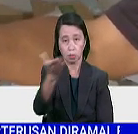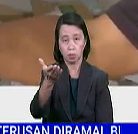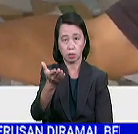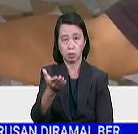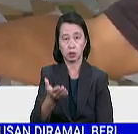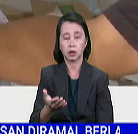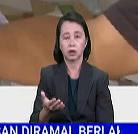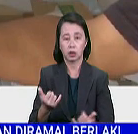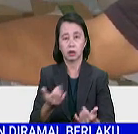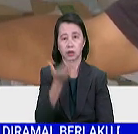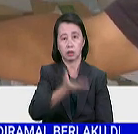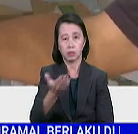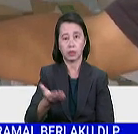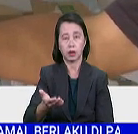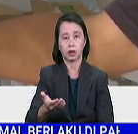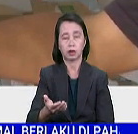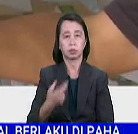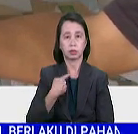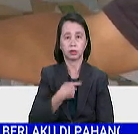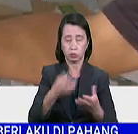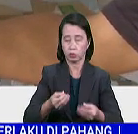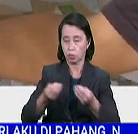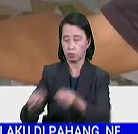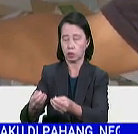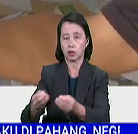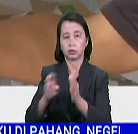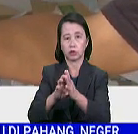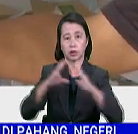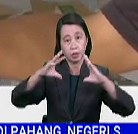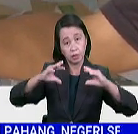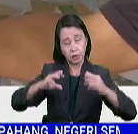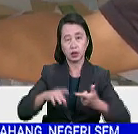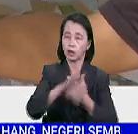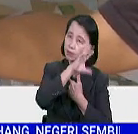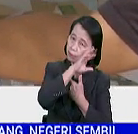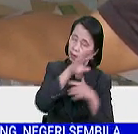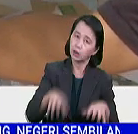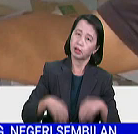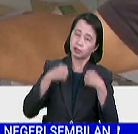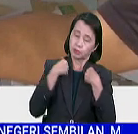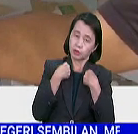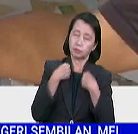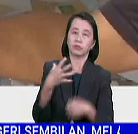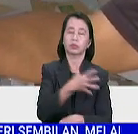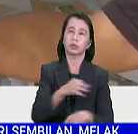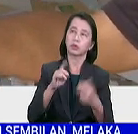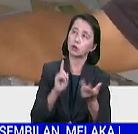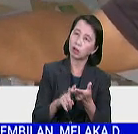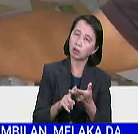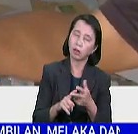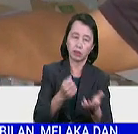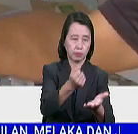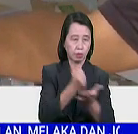Amran keperluan asas juga telah kami bagi seperti tak tilam bantal selimut dan dibantu oleh